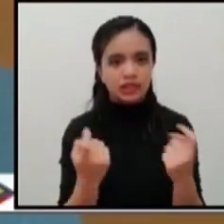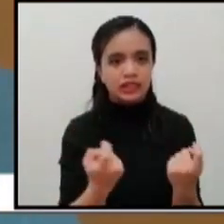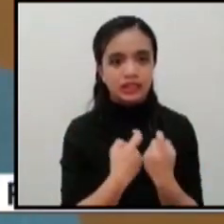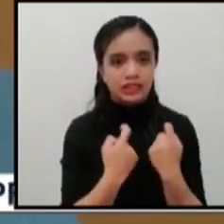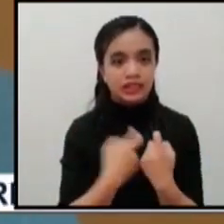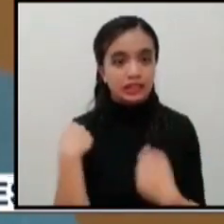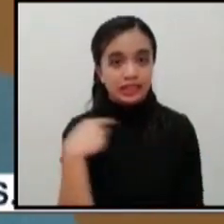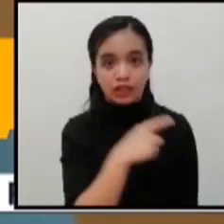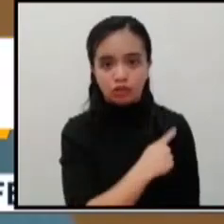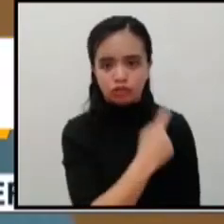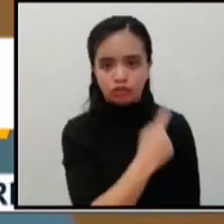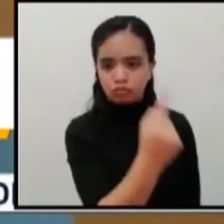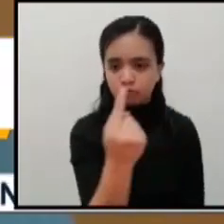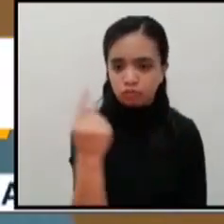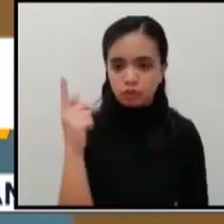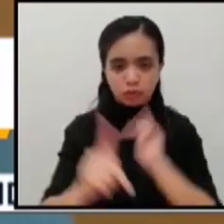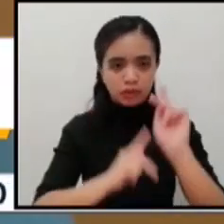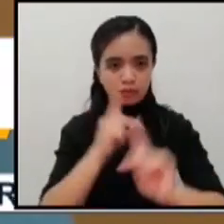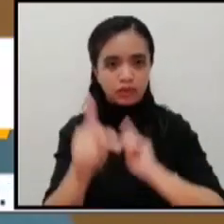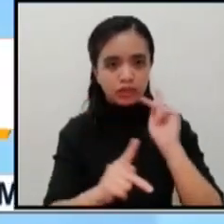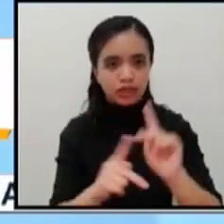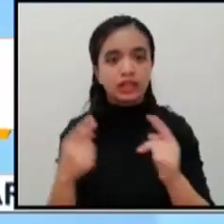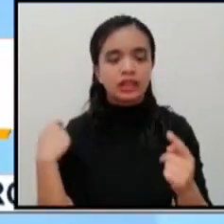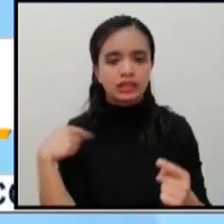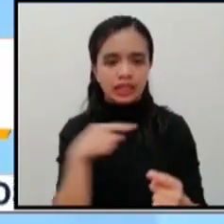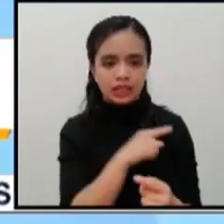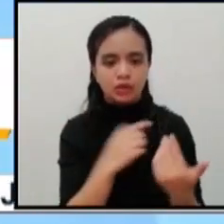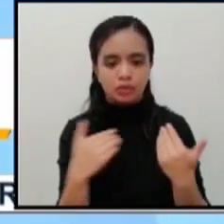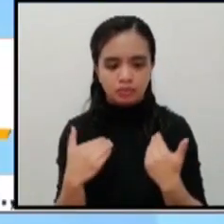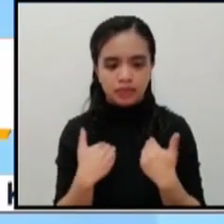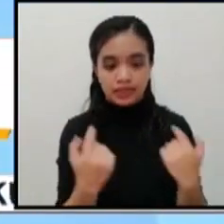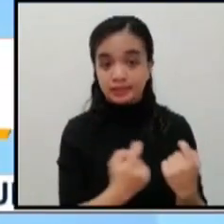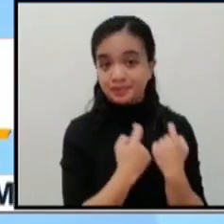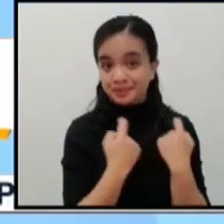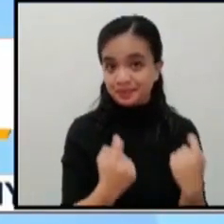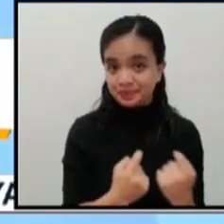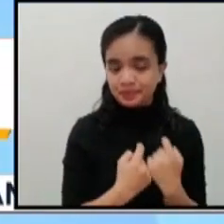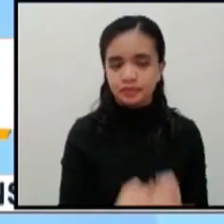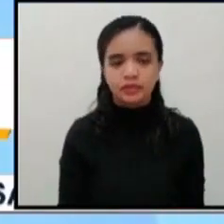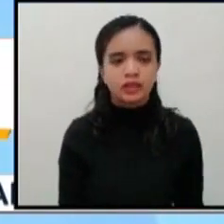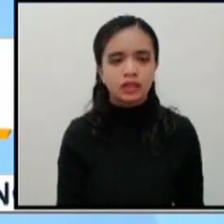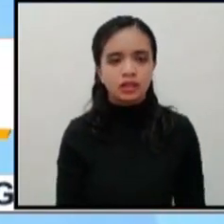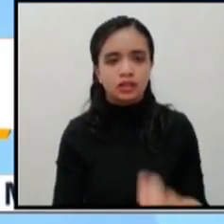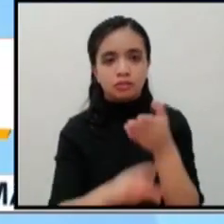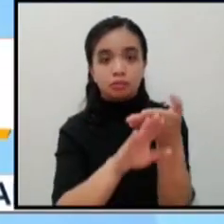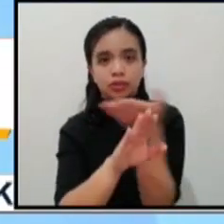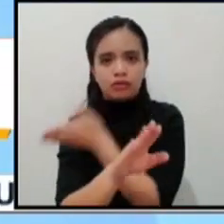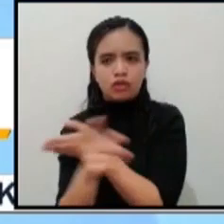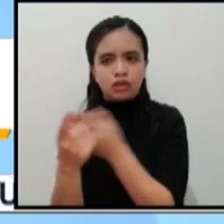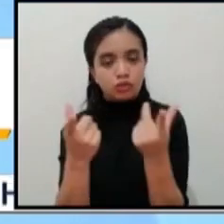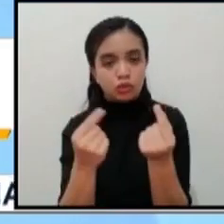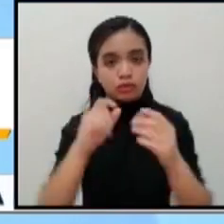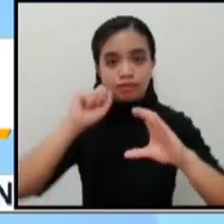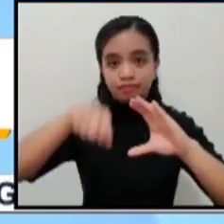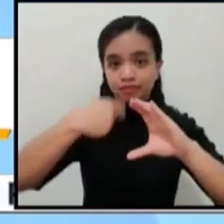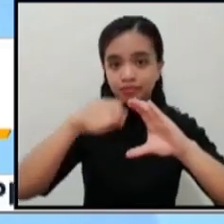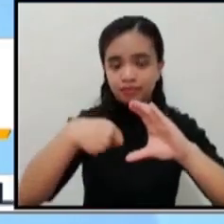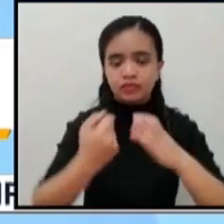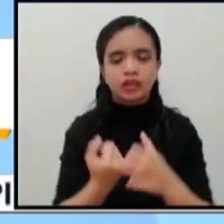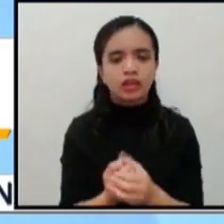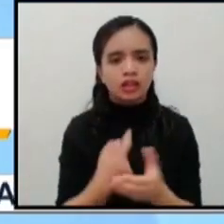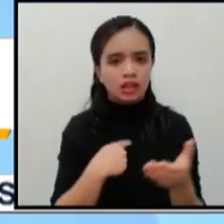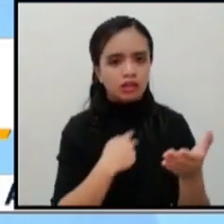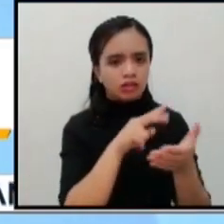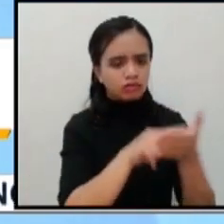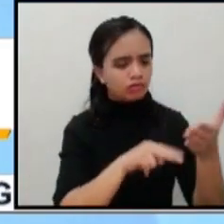tao, tayo po ay makasalanan. So before po kami pumunta sa eksena, binabasa ko po yung gospel, yung